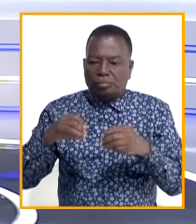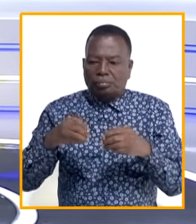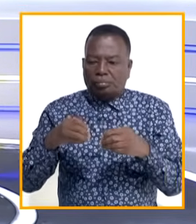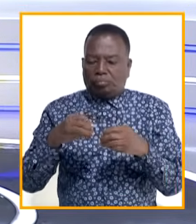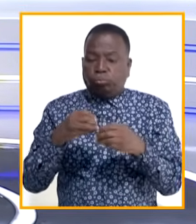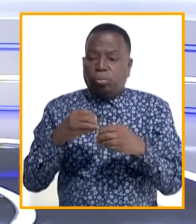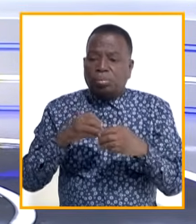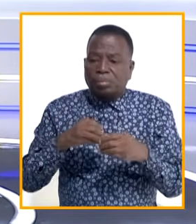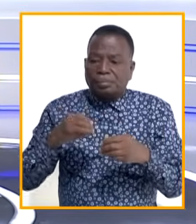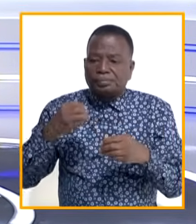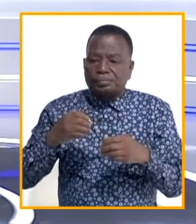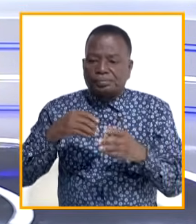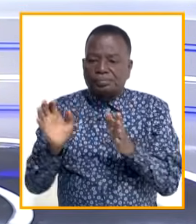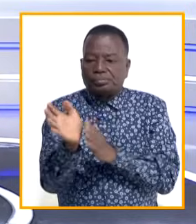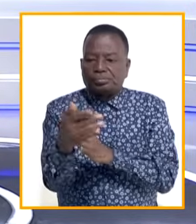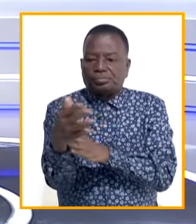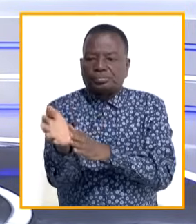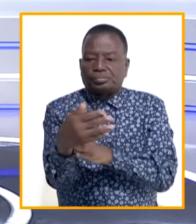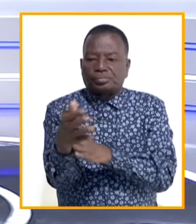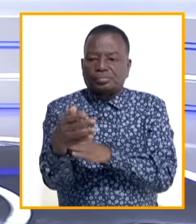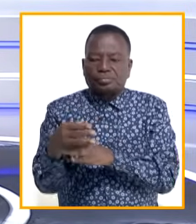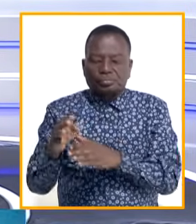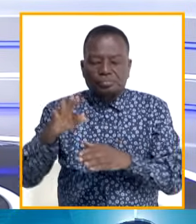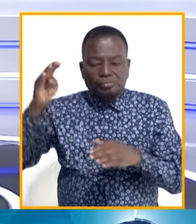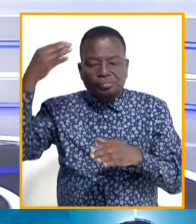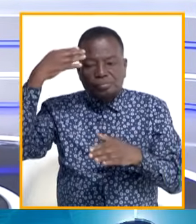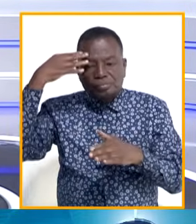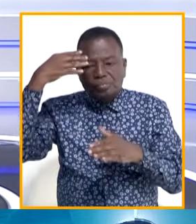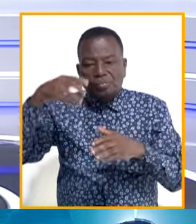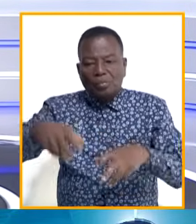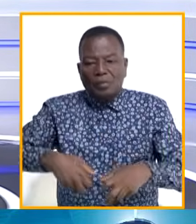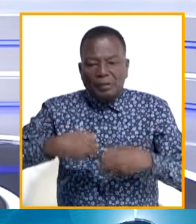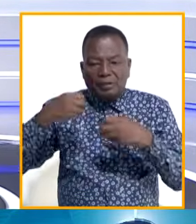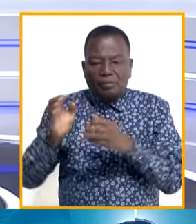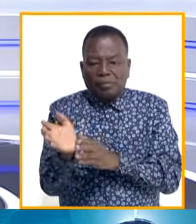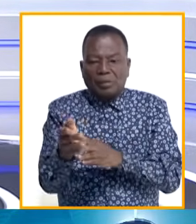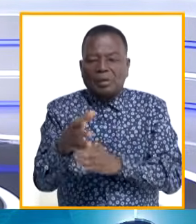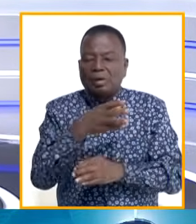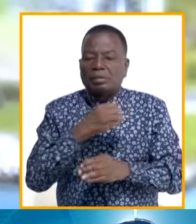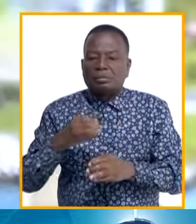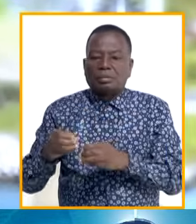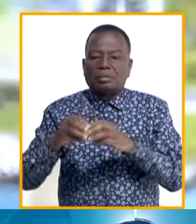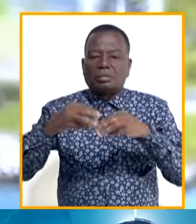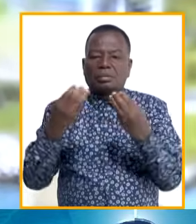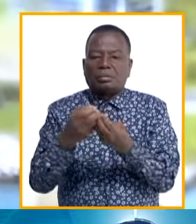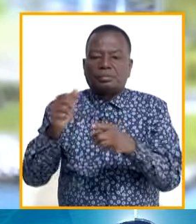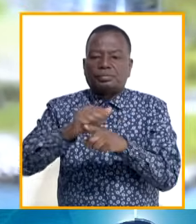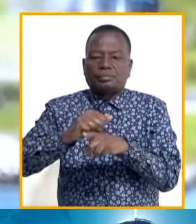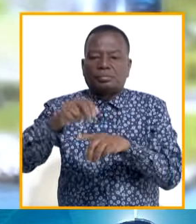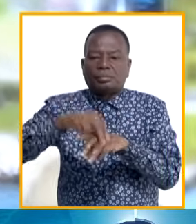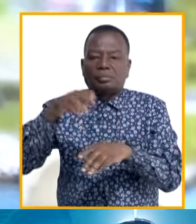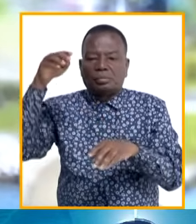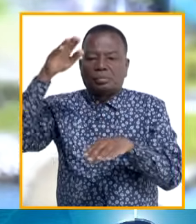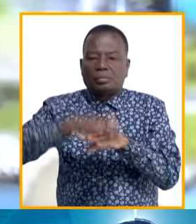halieutiques, principalement le poisson. Le ministère des Ressources animales a donc initié récemment un atelier de formation